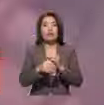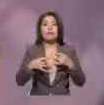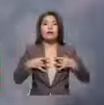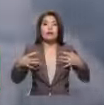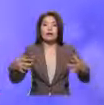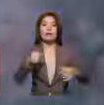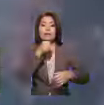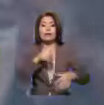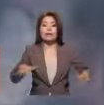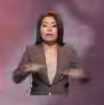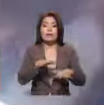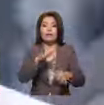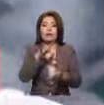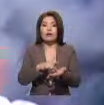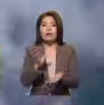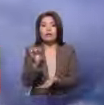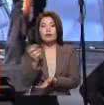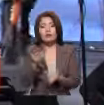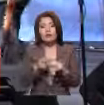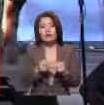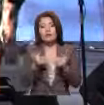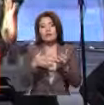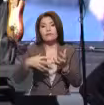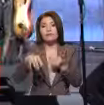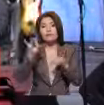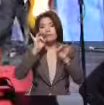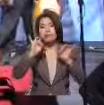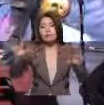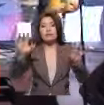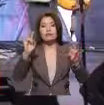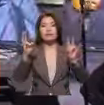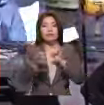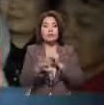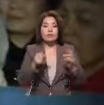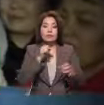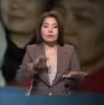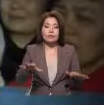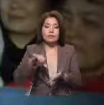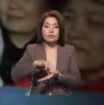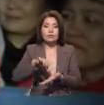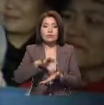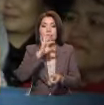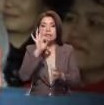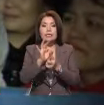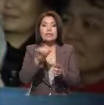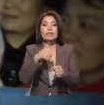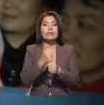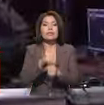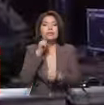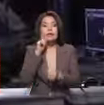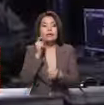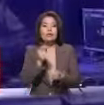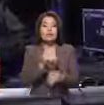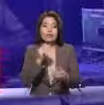ұласты. Қонаев қаласының тұрғындары мен қонақтары үшін еліміздің танымал жұлдыздары өнер көрсетті. Отбасы фестің мақсаты жастарды жігерлендіріп,